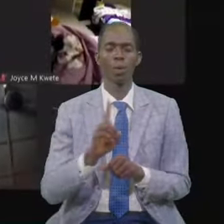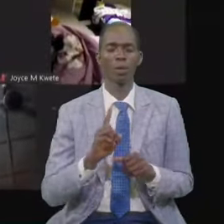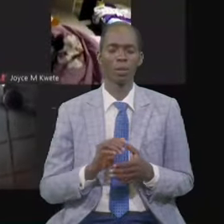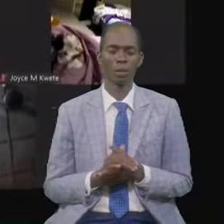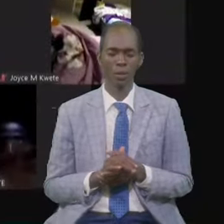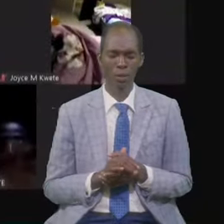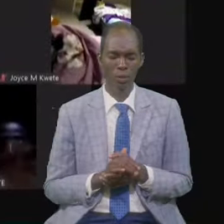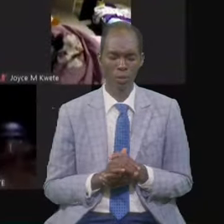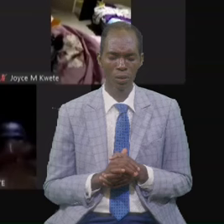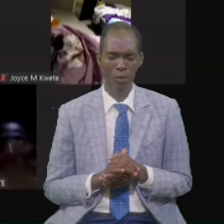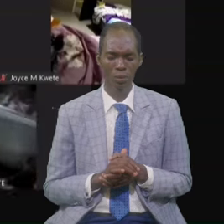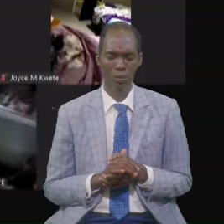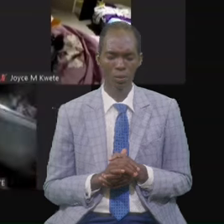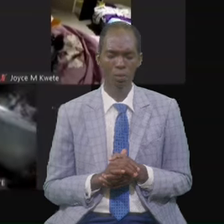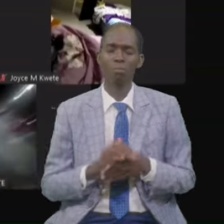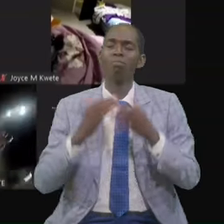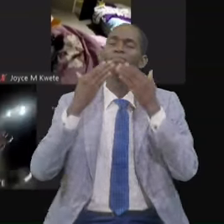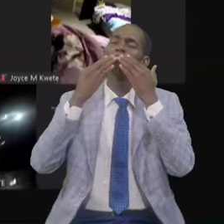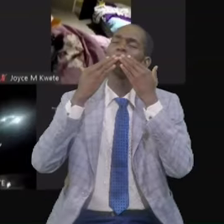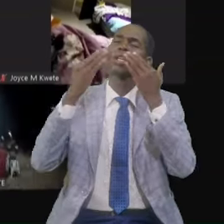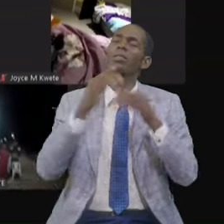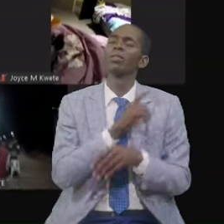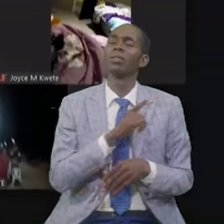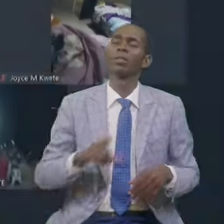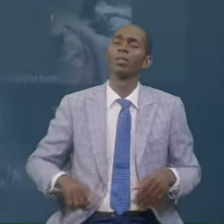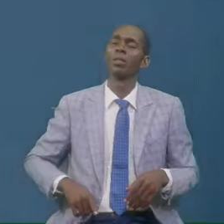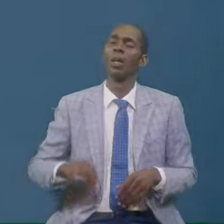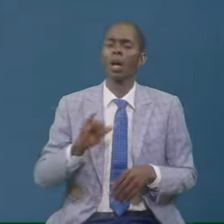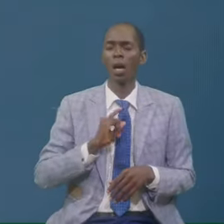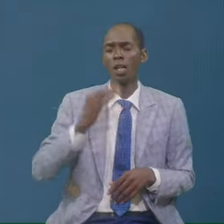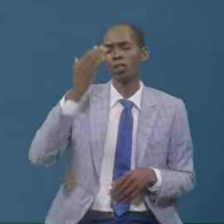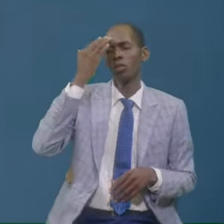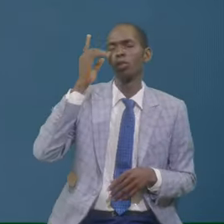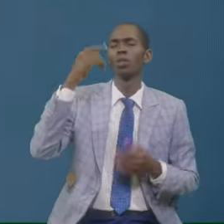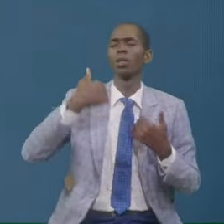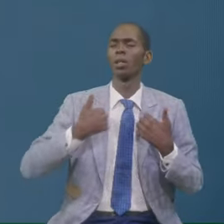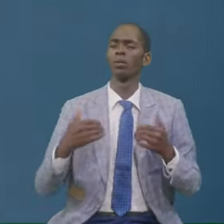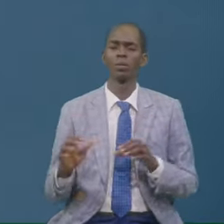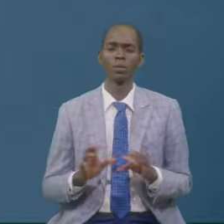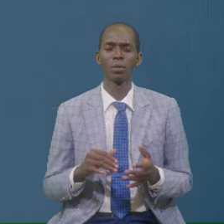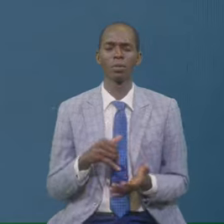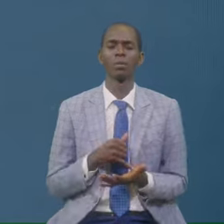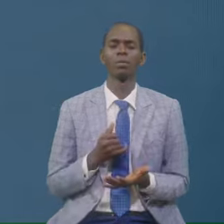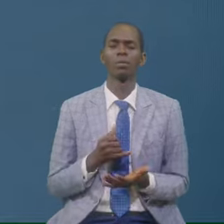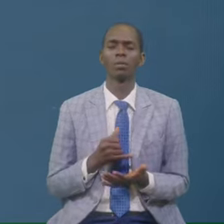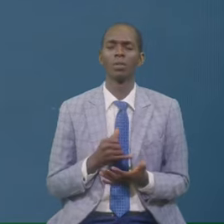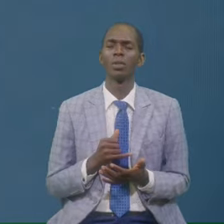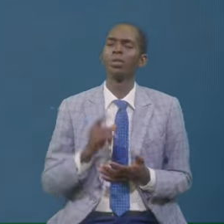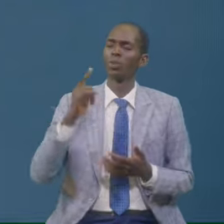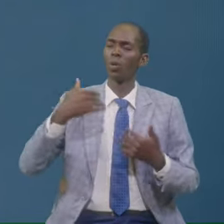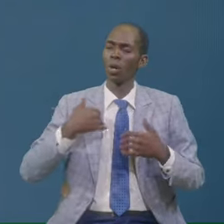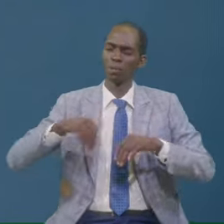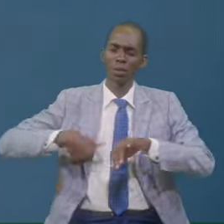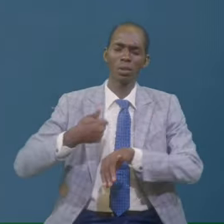undunu gaaka. Thank you Lord, vandanalu prabhuva. I know it's done, naaku telusu prabhuva jarigayi. Confirm it Lord, nirdharinchandi